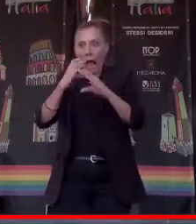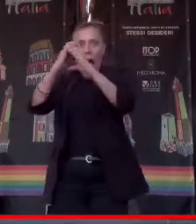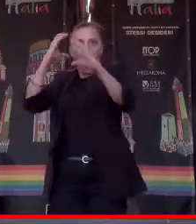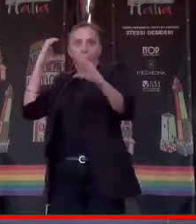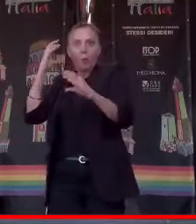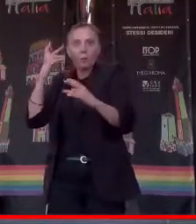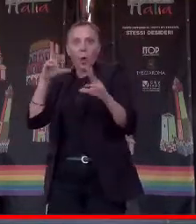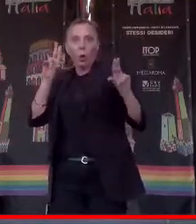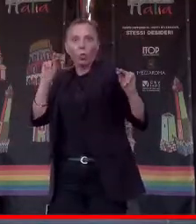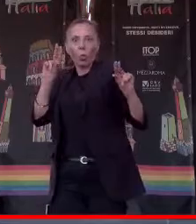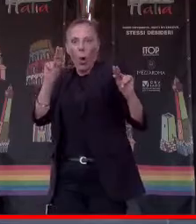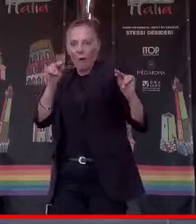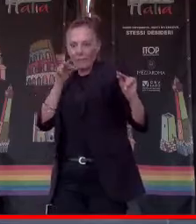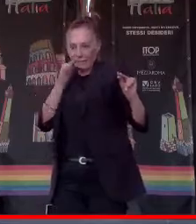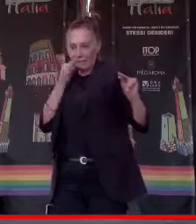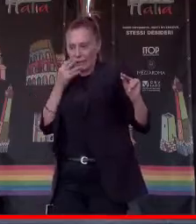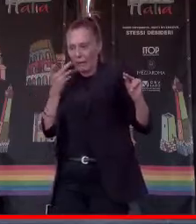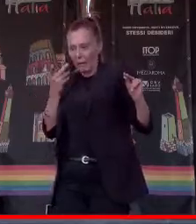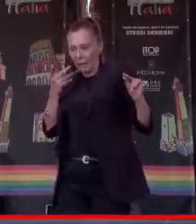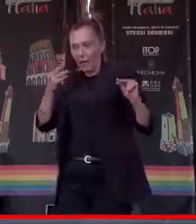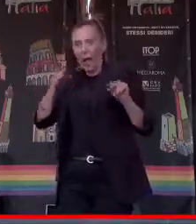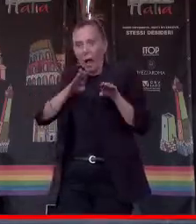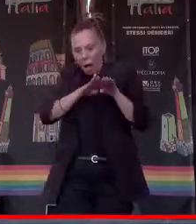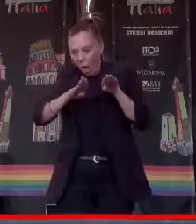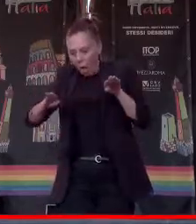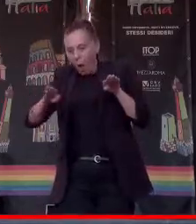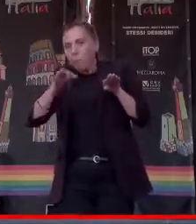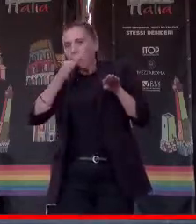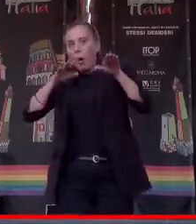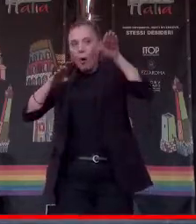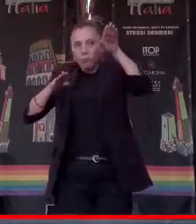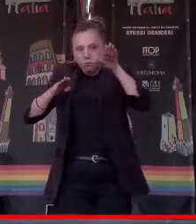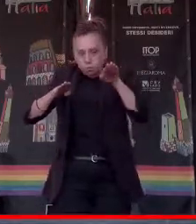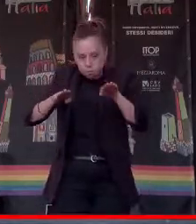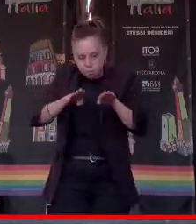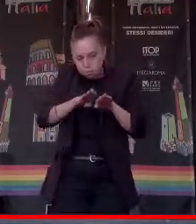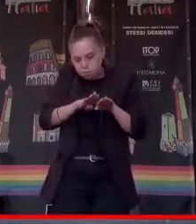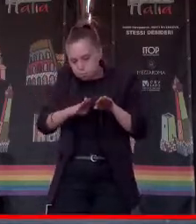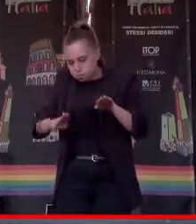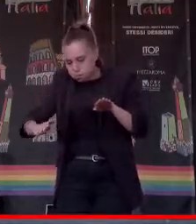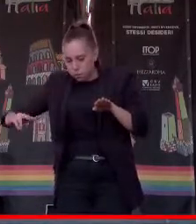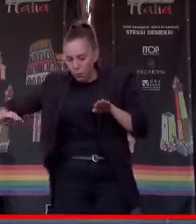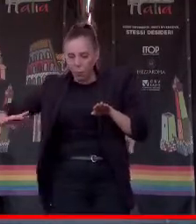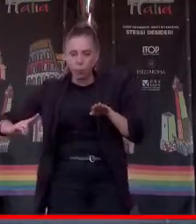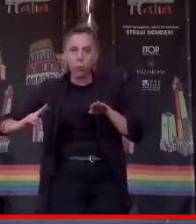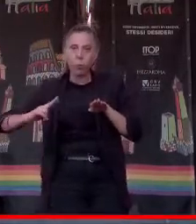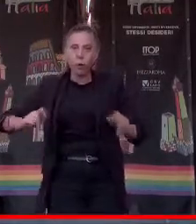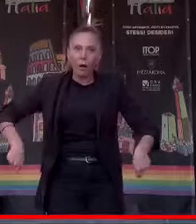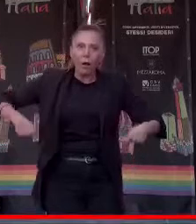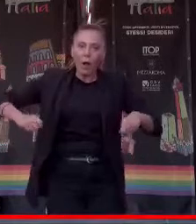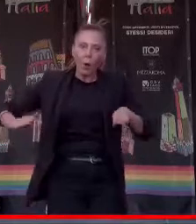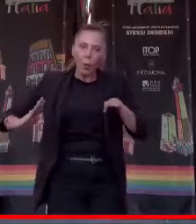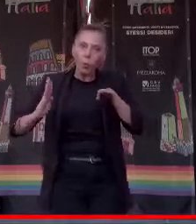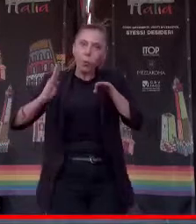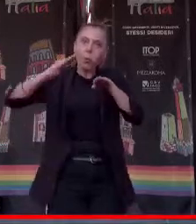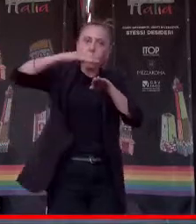di recente, che c'è una capacità di abbassamento, oppure quelli più vecchi che non si abbassano per niente,